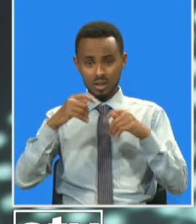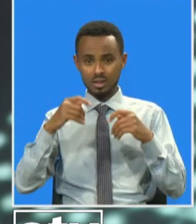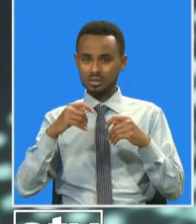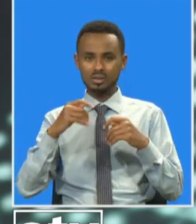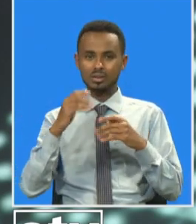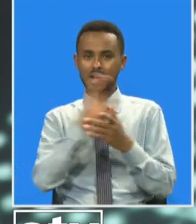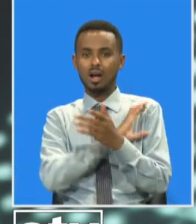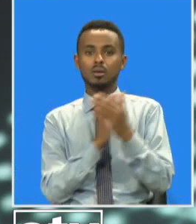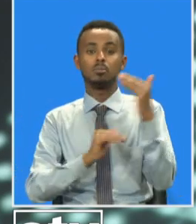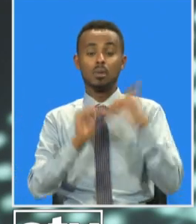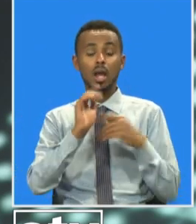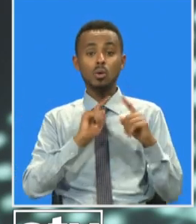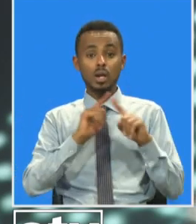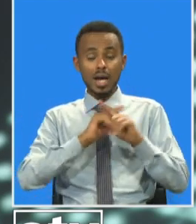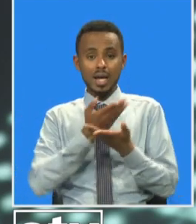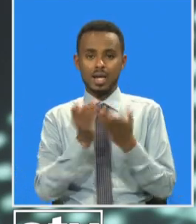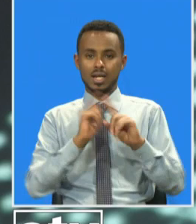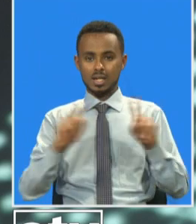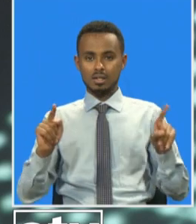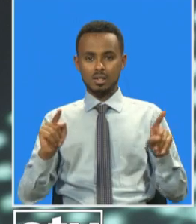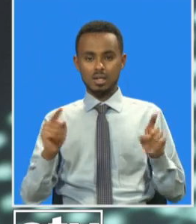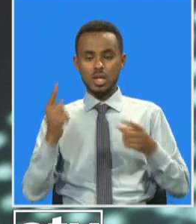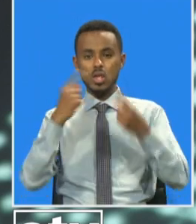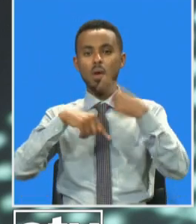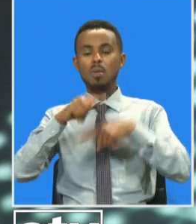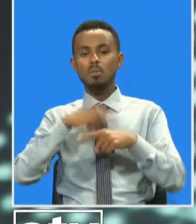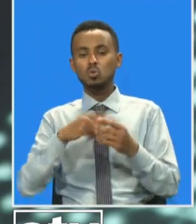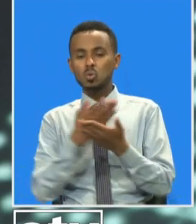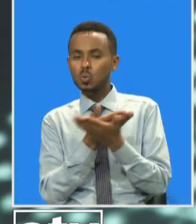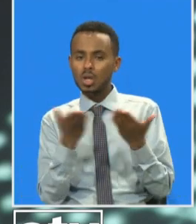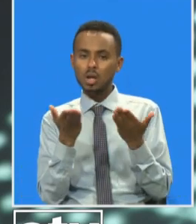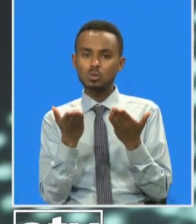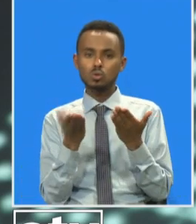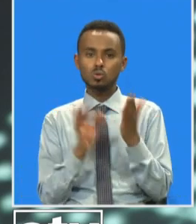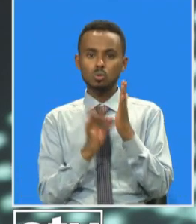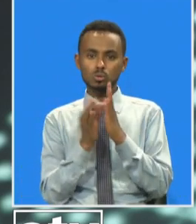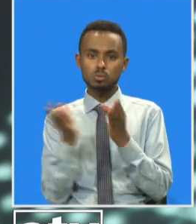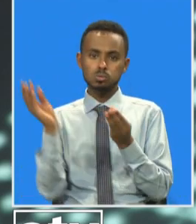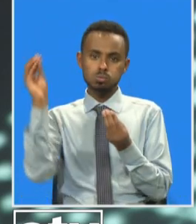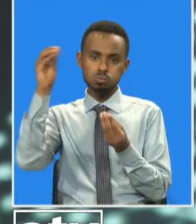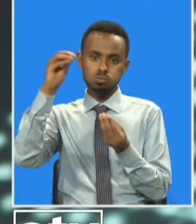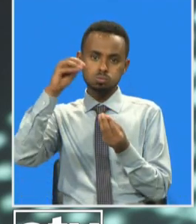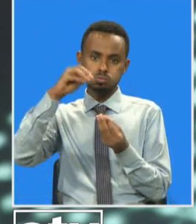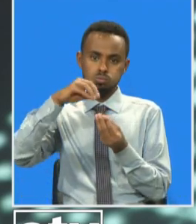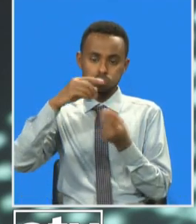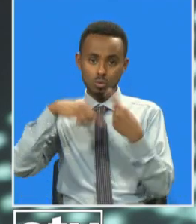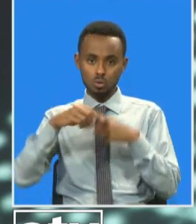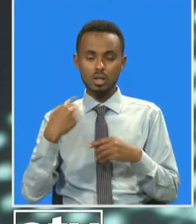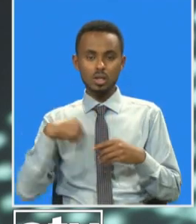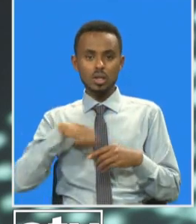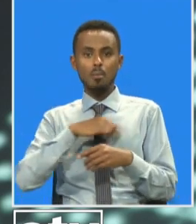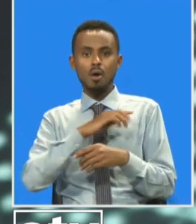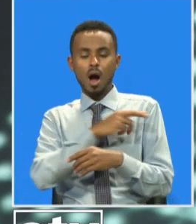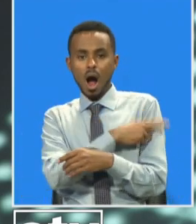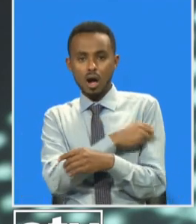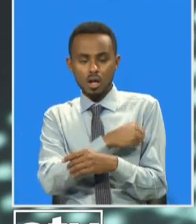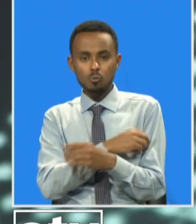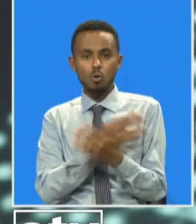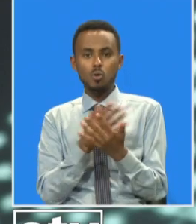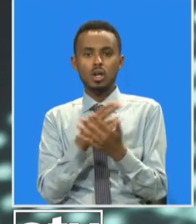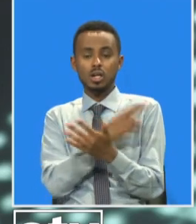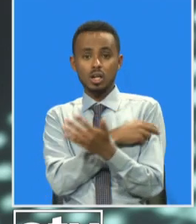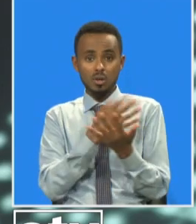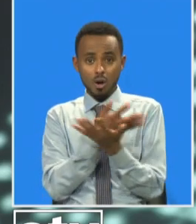ነው ነገር ግን የሚመጡ ኬዞች የጨመሩ በሄዱ ቁጥር እኛም አክሞ